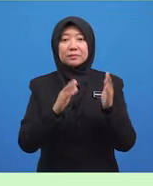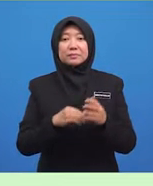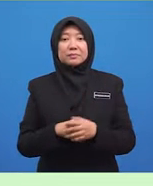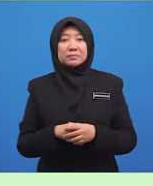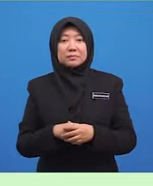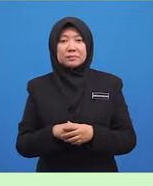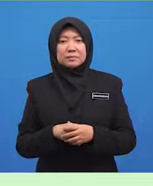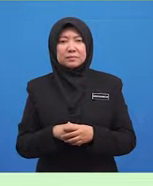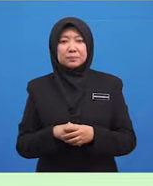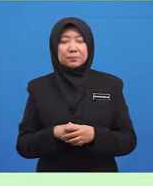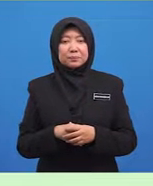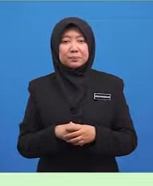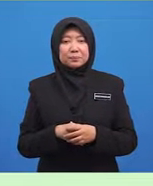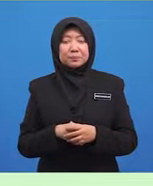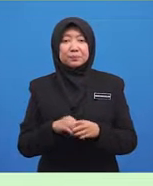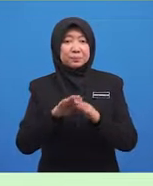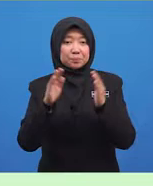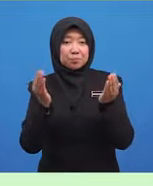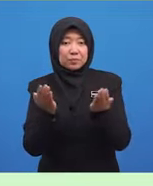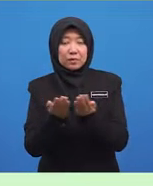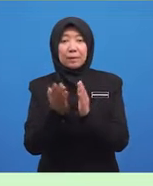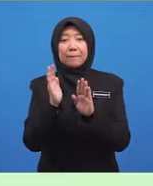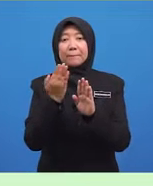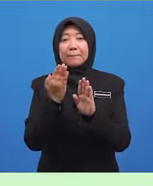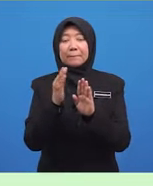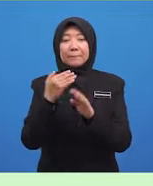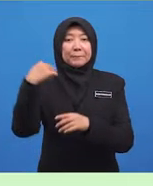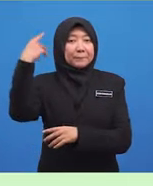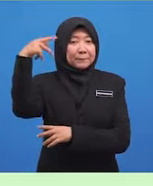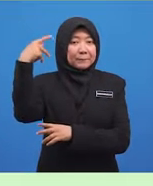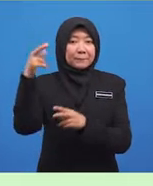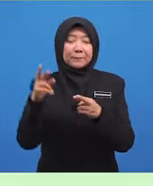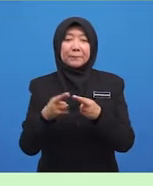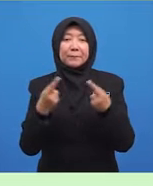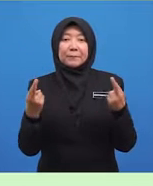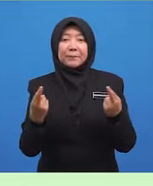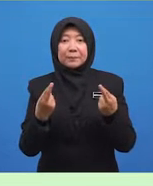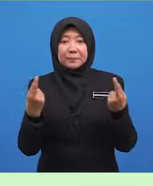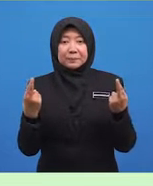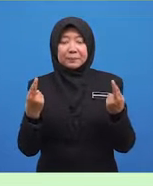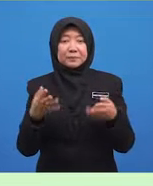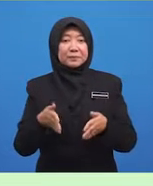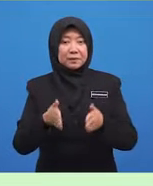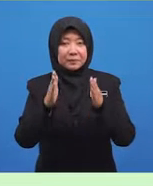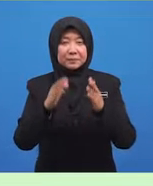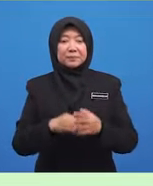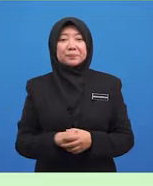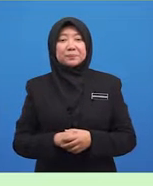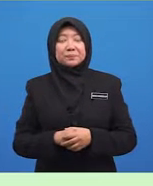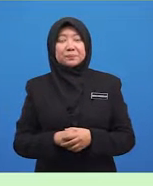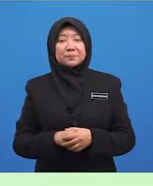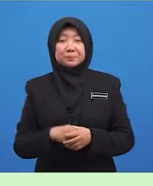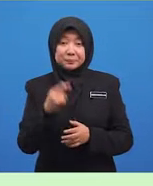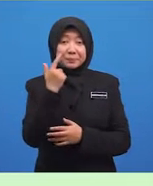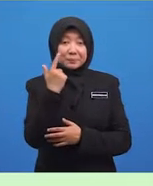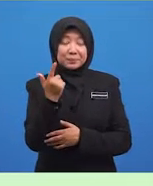sepak, bimbit, bola, pintu, kipas, raya, pagar dan calat.